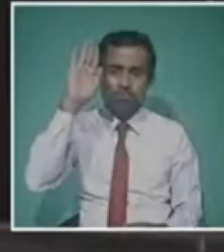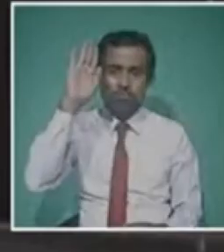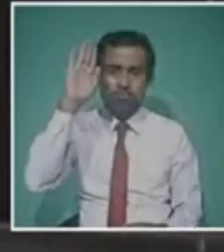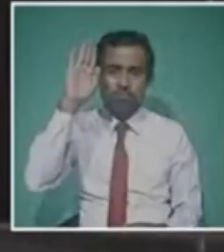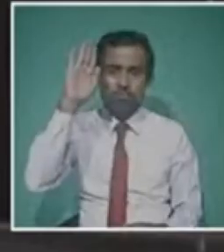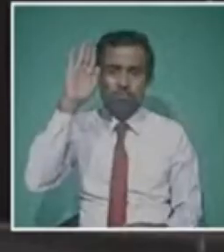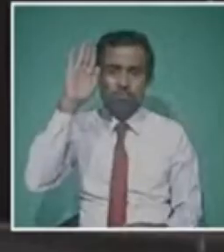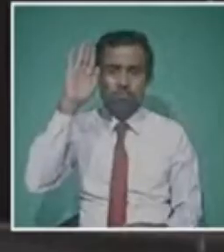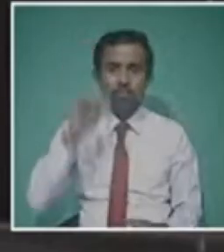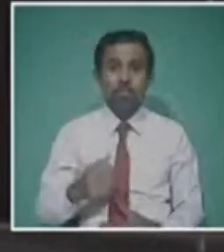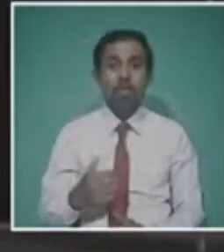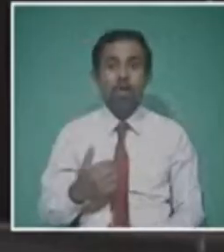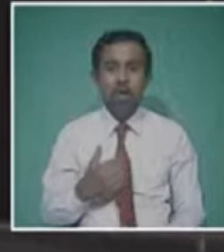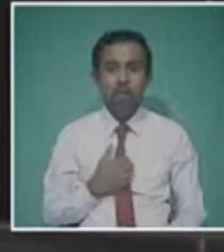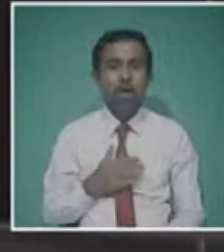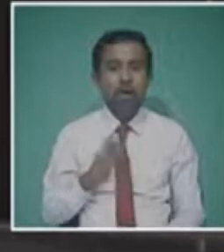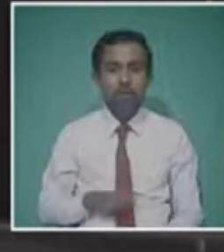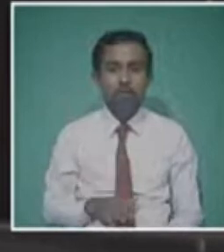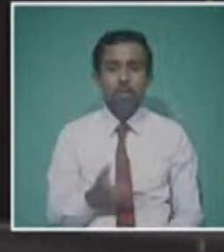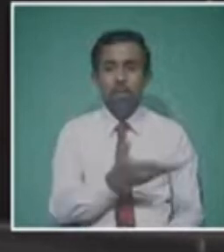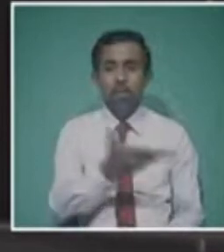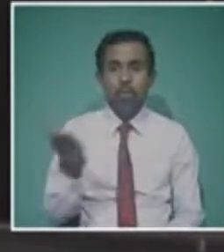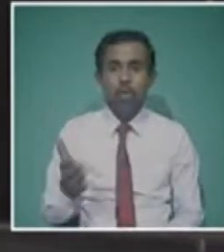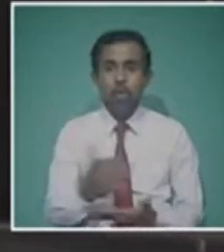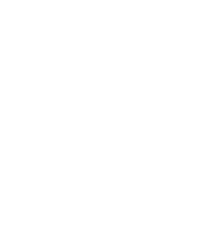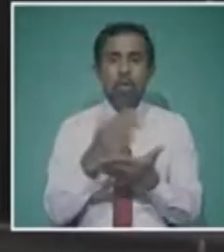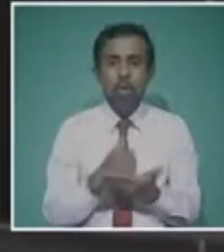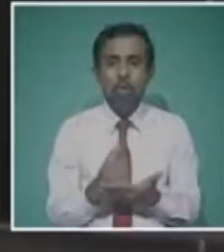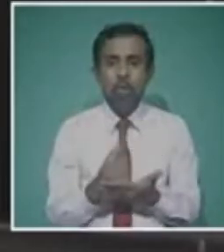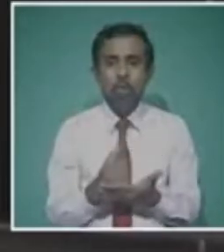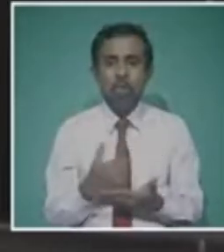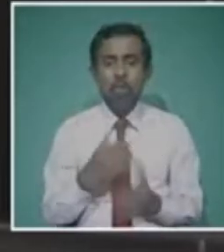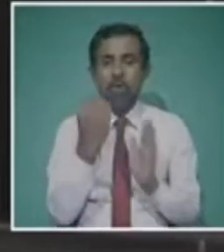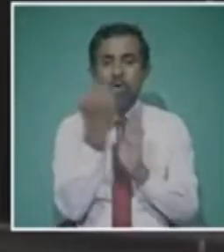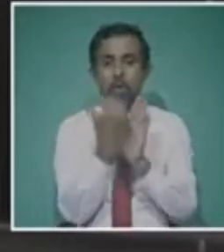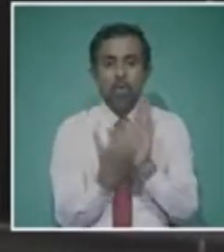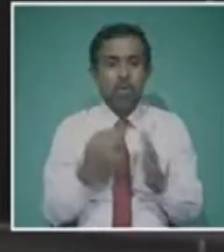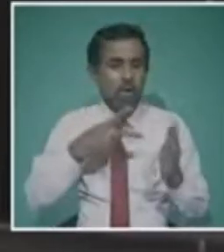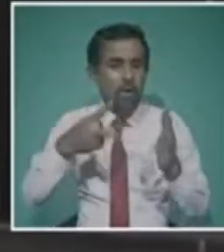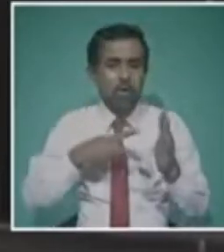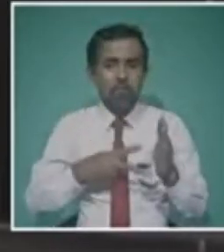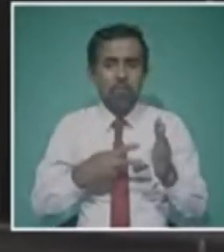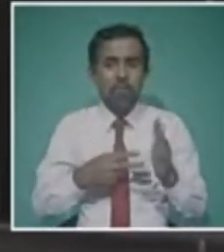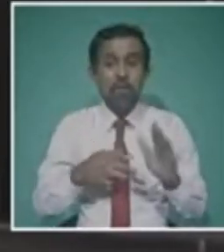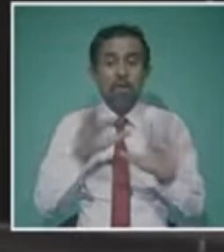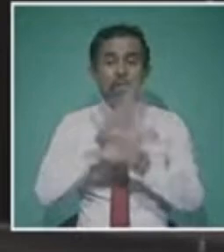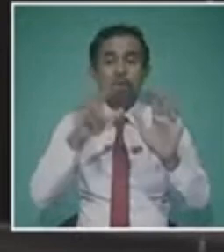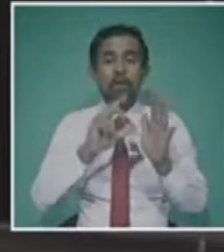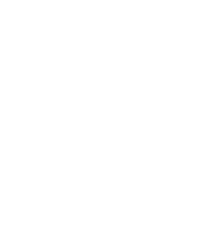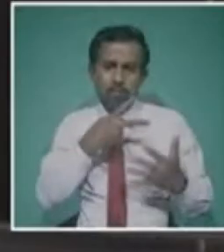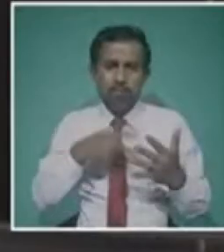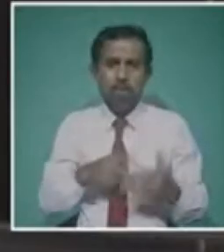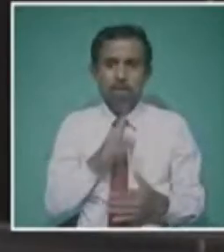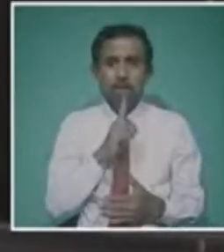උස්සනවා මොනවා වුණත් අපි ඉන්නවා ඔබ ඔබ සියලු දෙනාත් සමග මම ව්‍යවස්ථාවල් කියවන්න ගත්තේ 19 වෙනි ව්‍යවස්ථාව